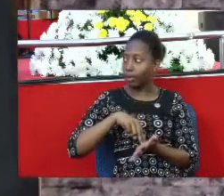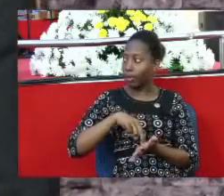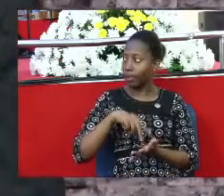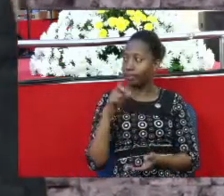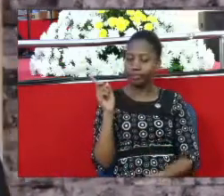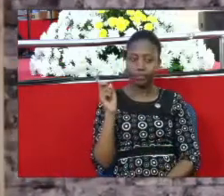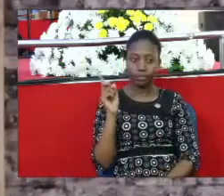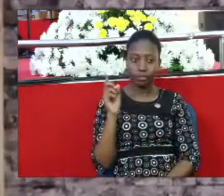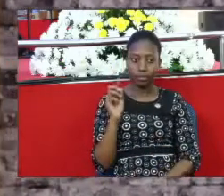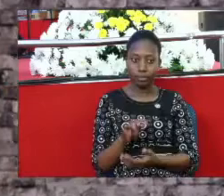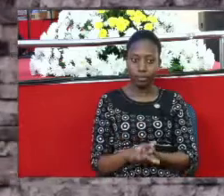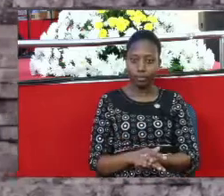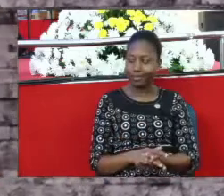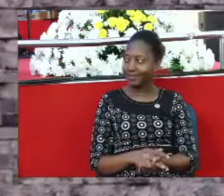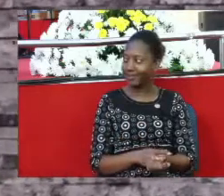Unaona vile ameamka?